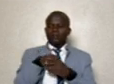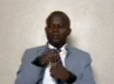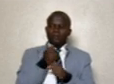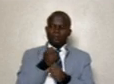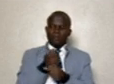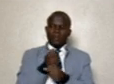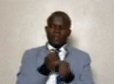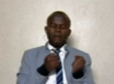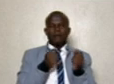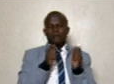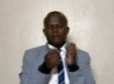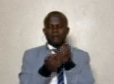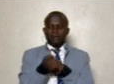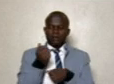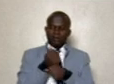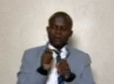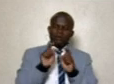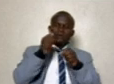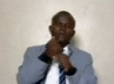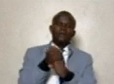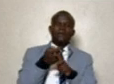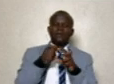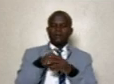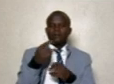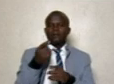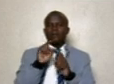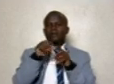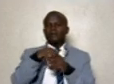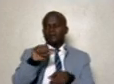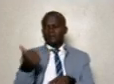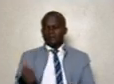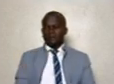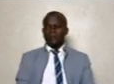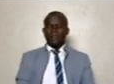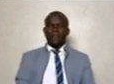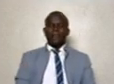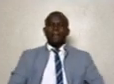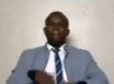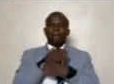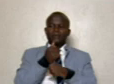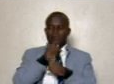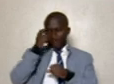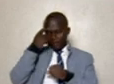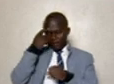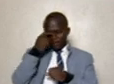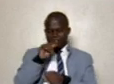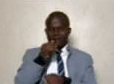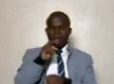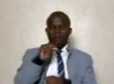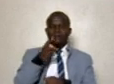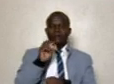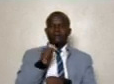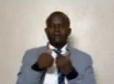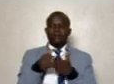w'umurimo akahindura umwanya w'umurimo akajya akava kuri umwe akajya ku wundi Minisitiri w'abakozi ba leta n'umurimo Kayirangwa Rwanyindo